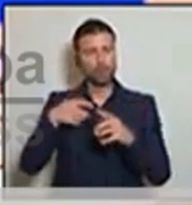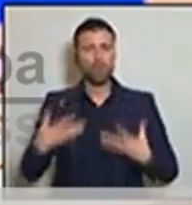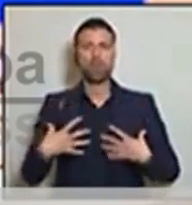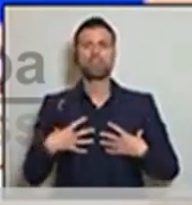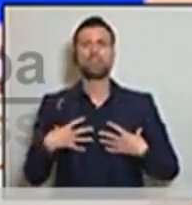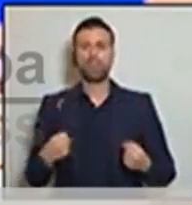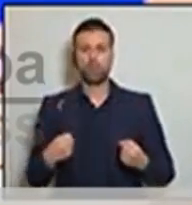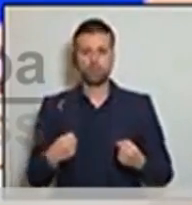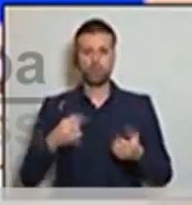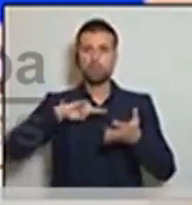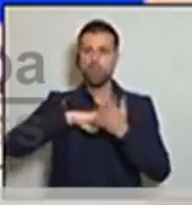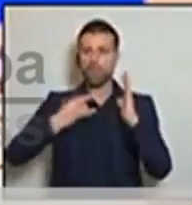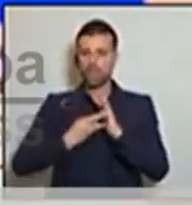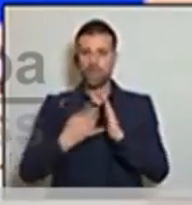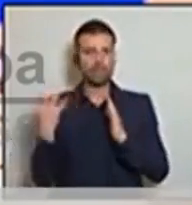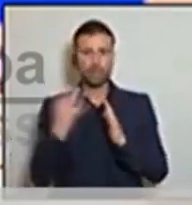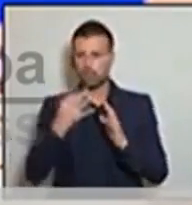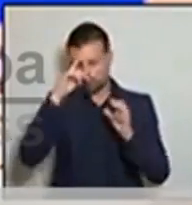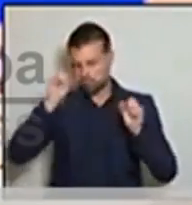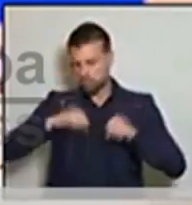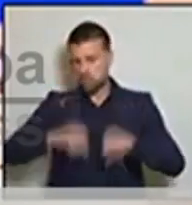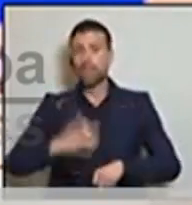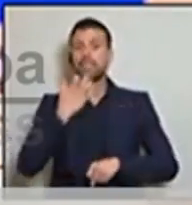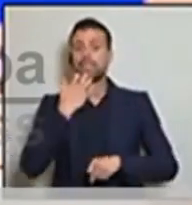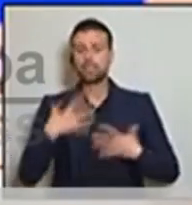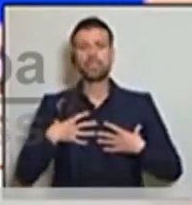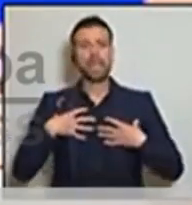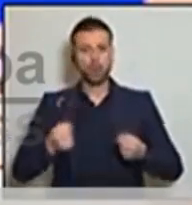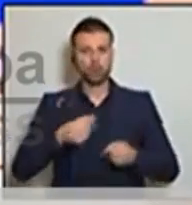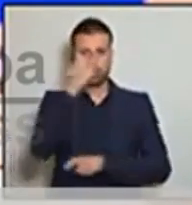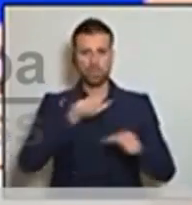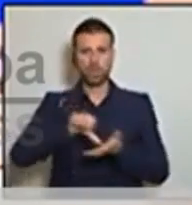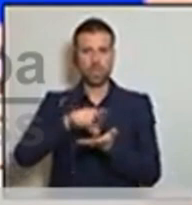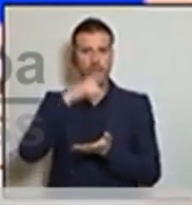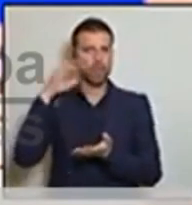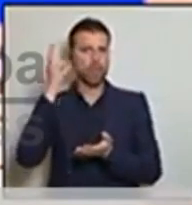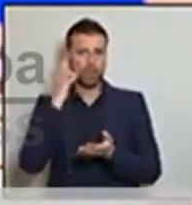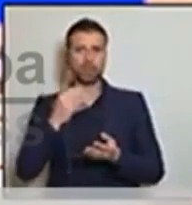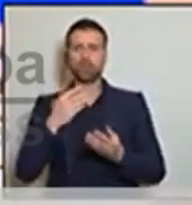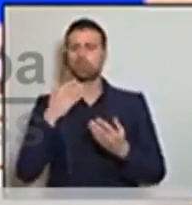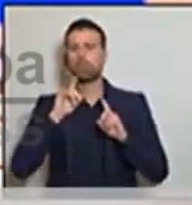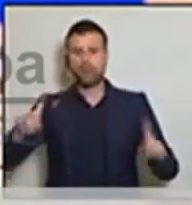realment la salut dels nostres ciutadans i ciutadanes. I si Pedro Sánchez finalment anuncia aquesta mesura,